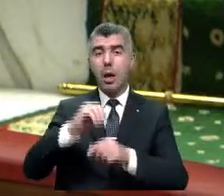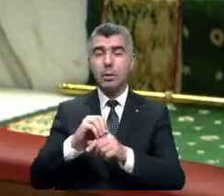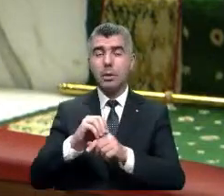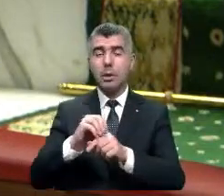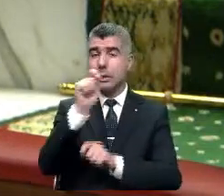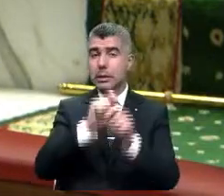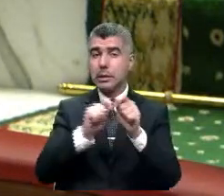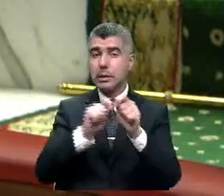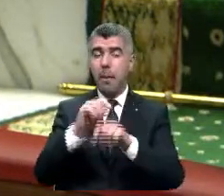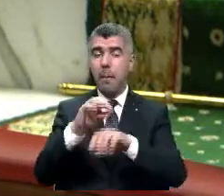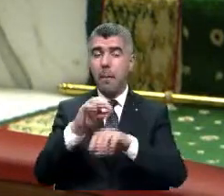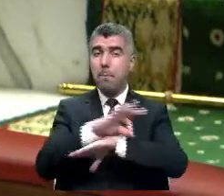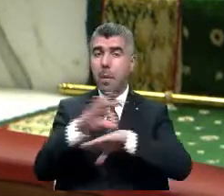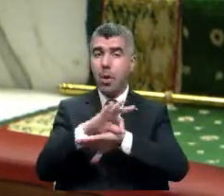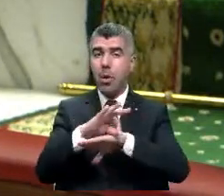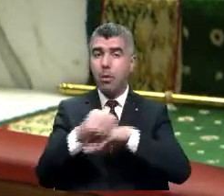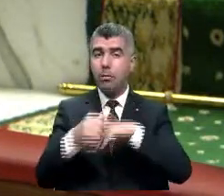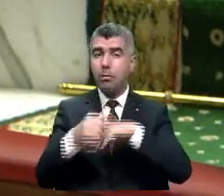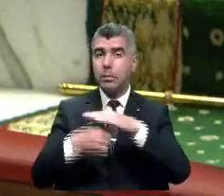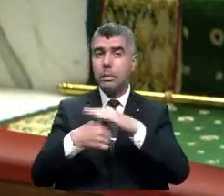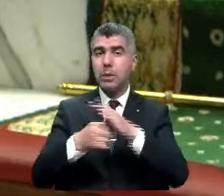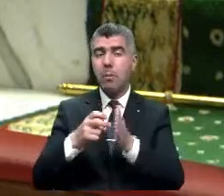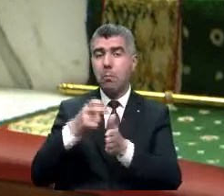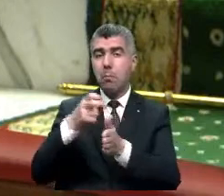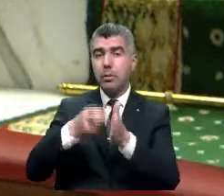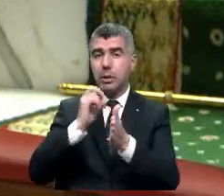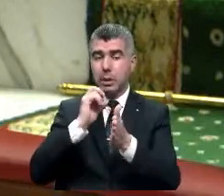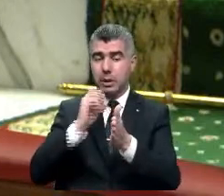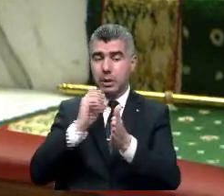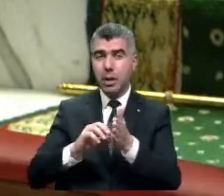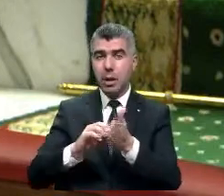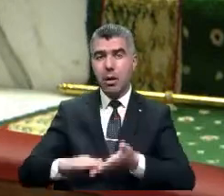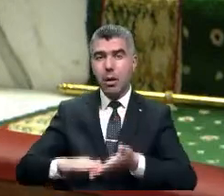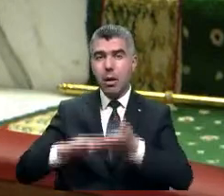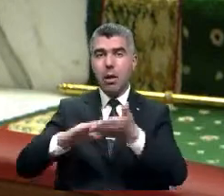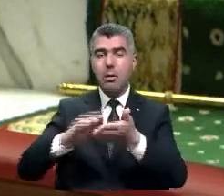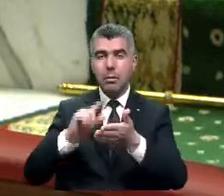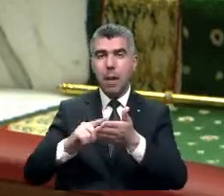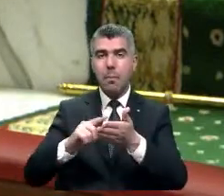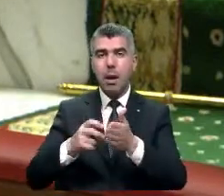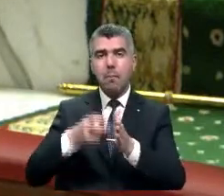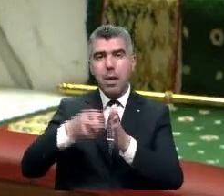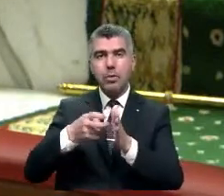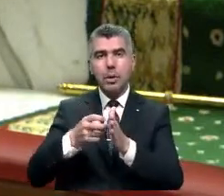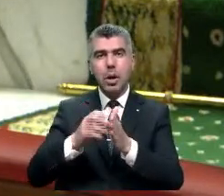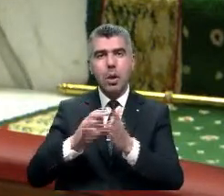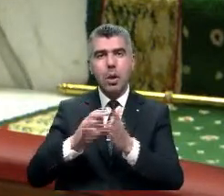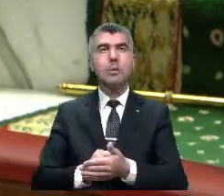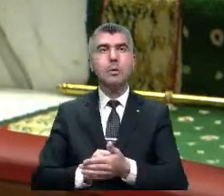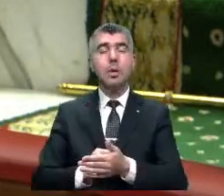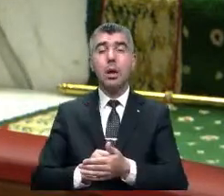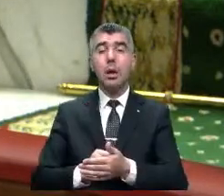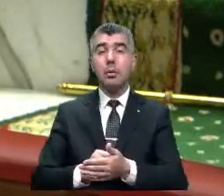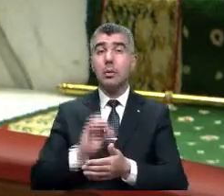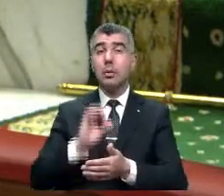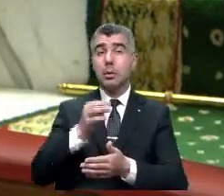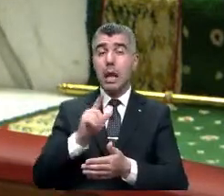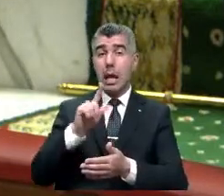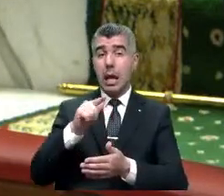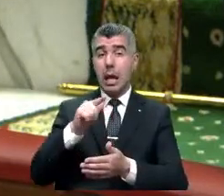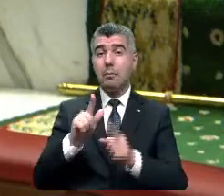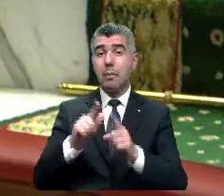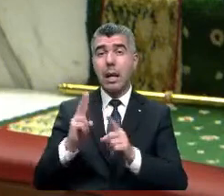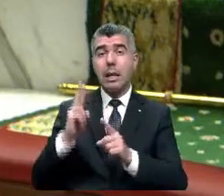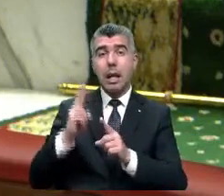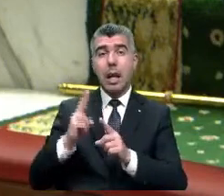المكتب الوطني على تحسين جودة جميع الخدمات المقدمة للزبائن سواء على متن القطارات أو داخل المحطات السكاكية. الإشارة إلى أنه منذ